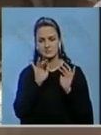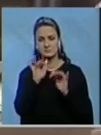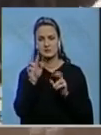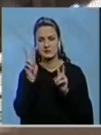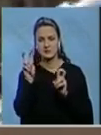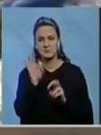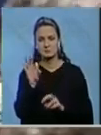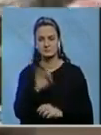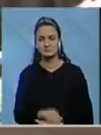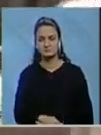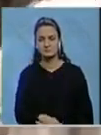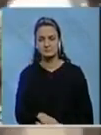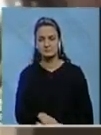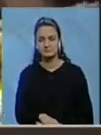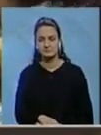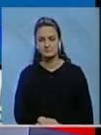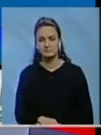თემა.